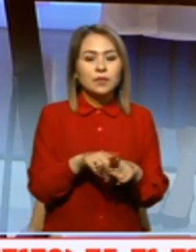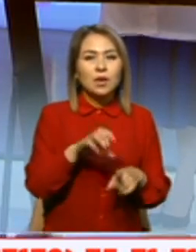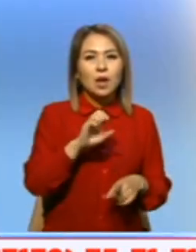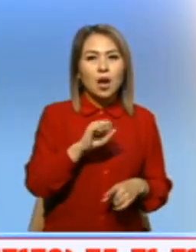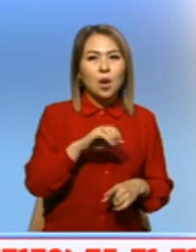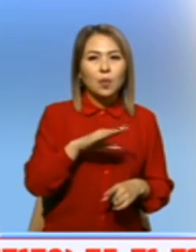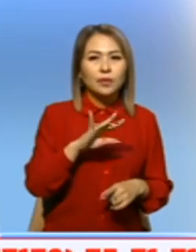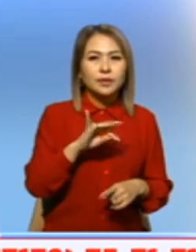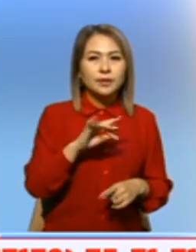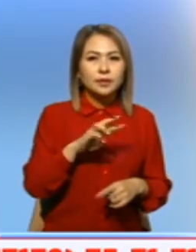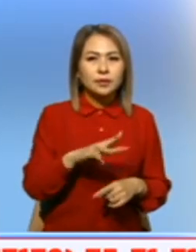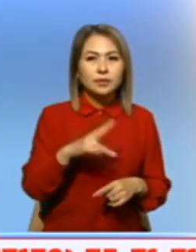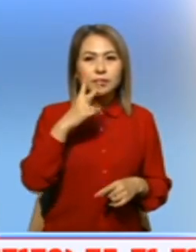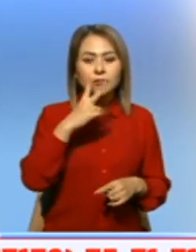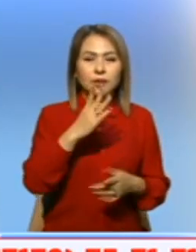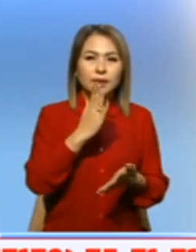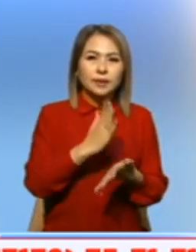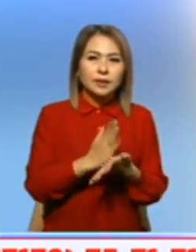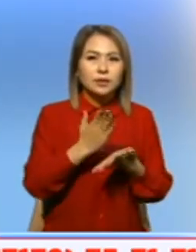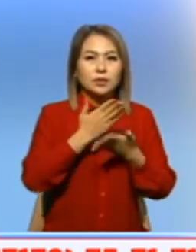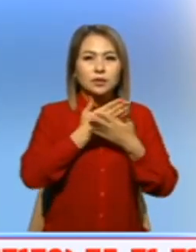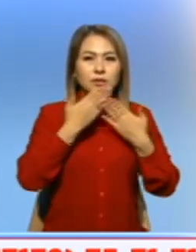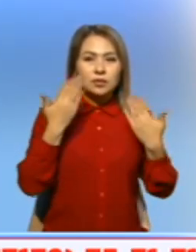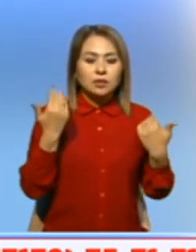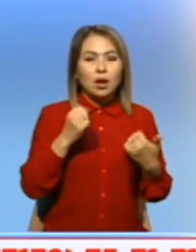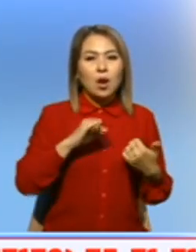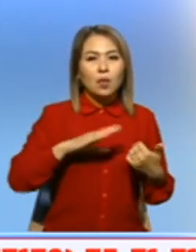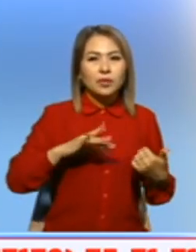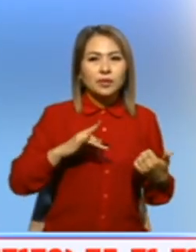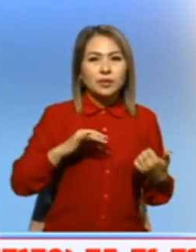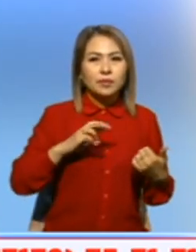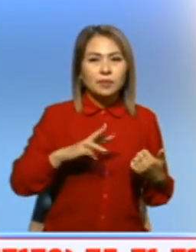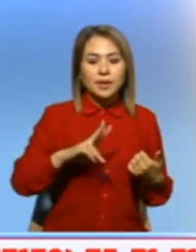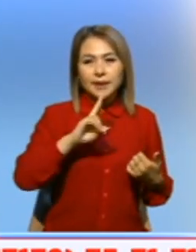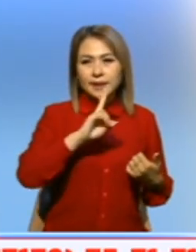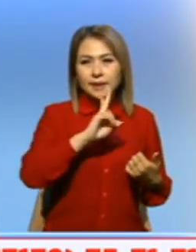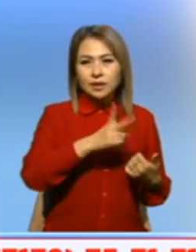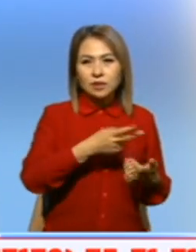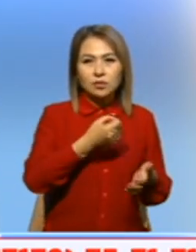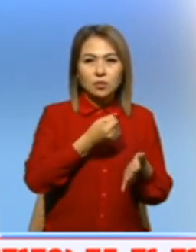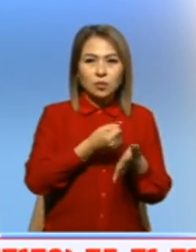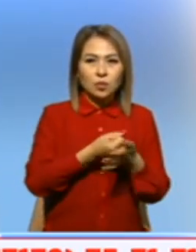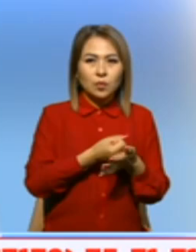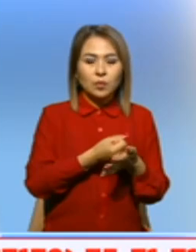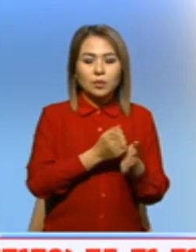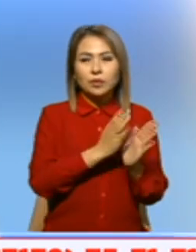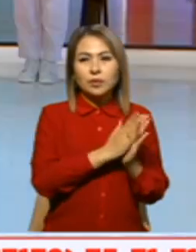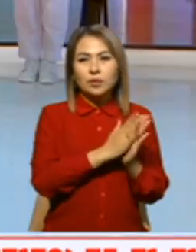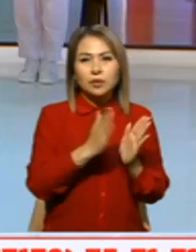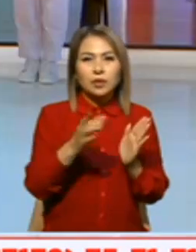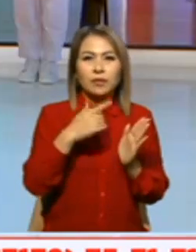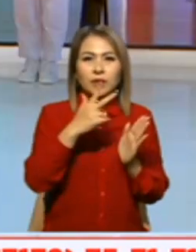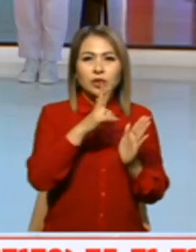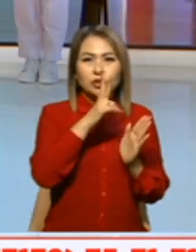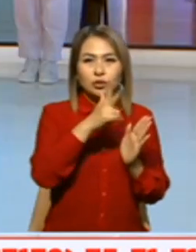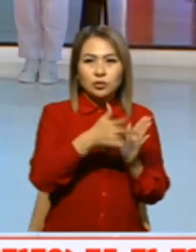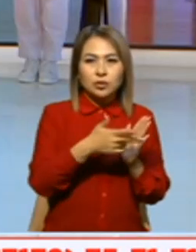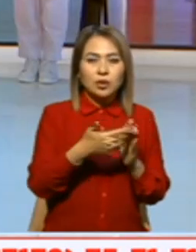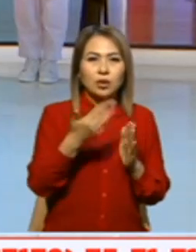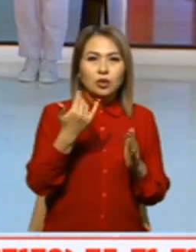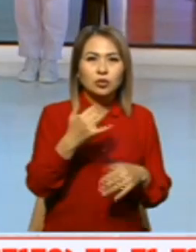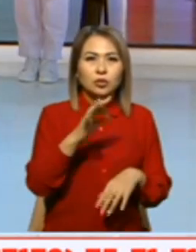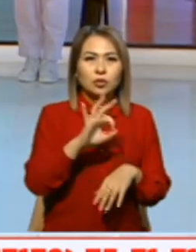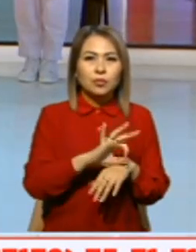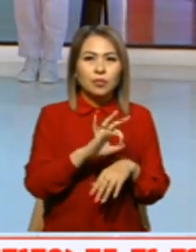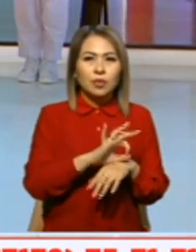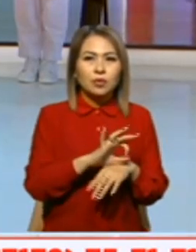аутизмнің белгілерін көруіміз мүмкін. Яғни аутизмнің белгілерін біз екі жастан бастап деп айтамыз. Негізі үш жастан дейміз, қазір уже ауру жасарып